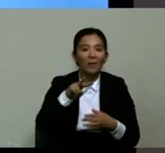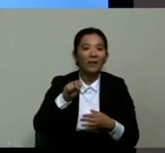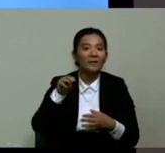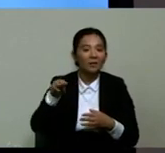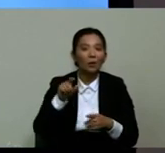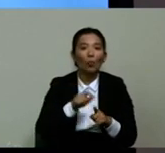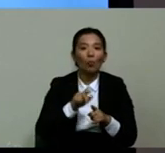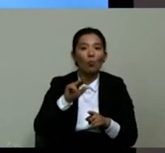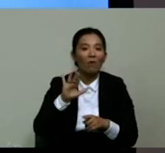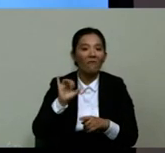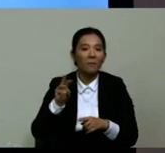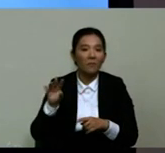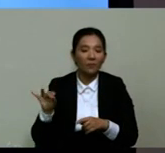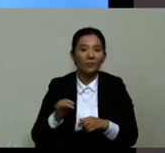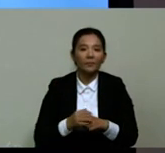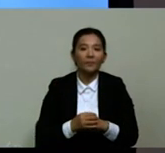буковками.